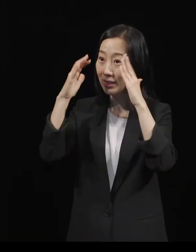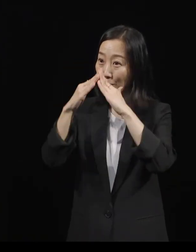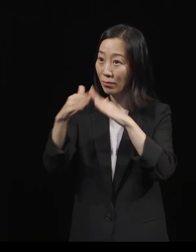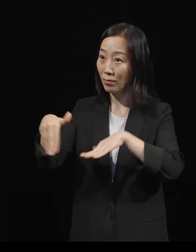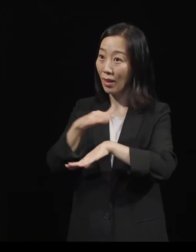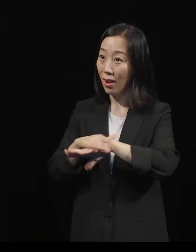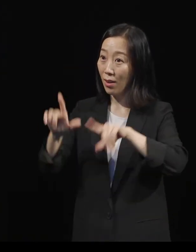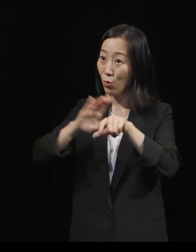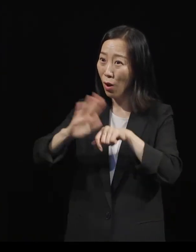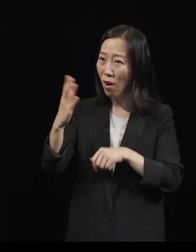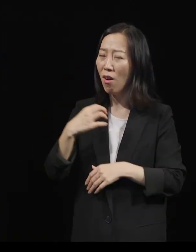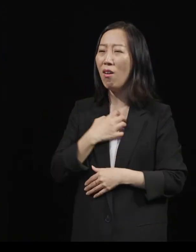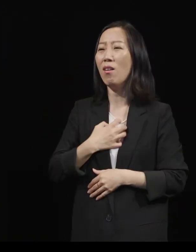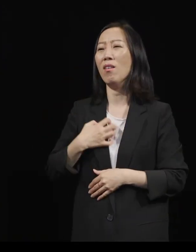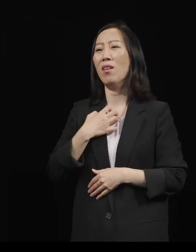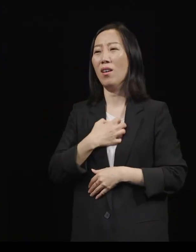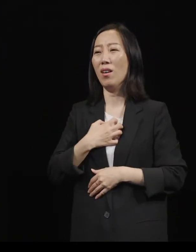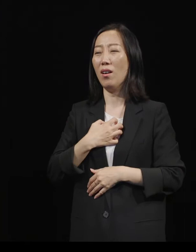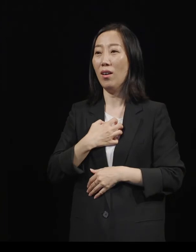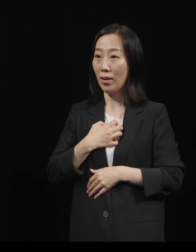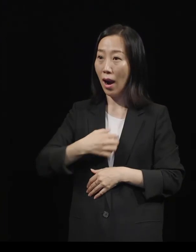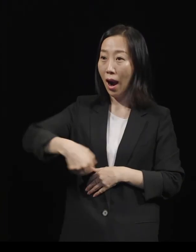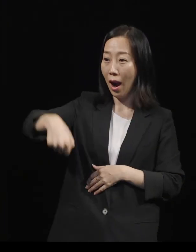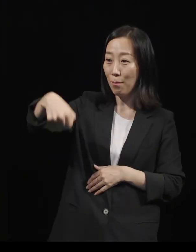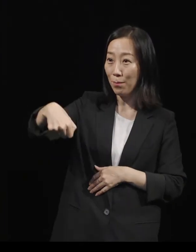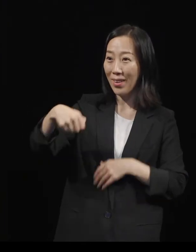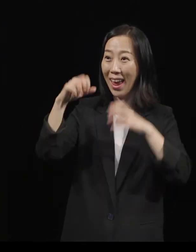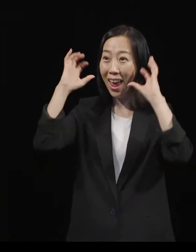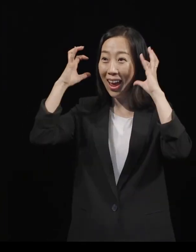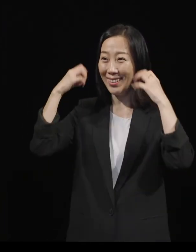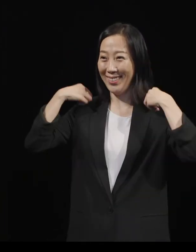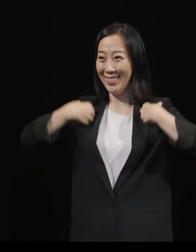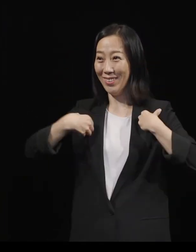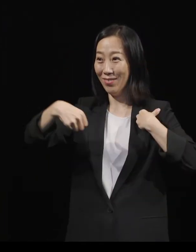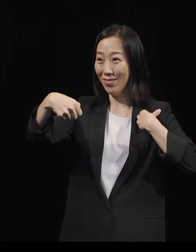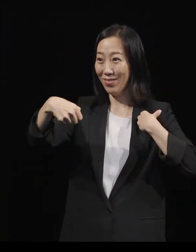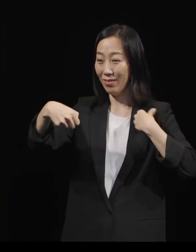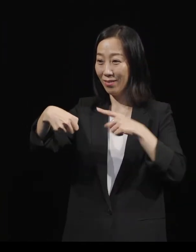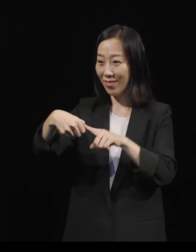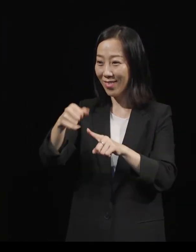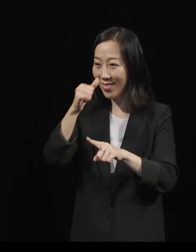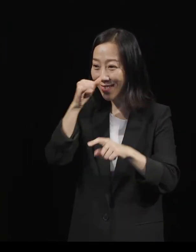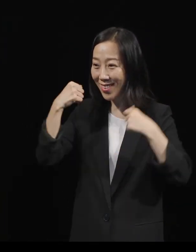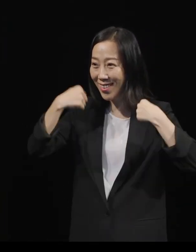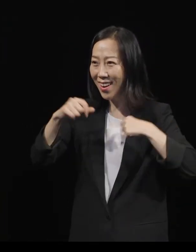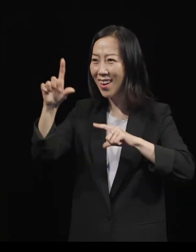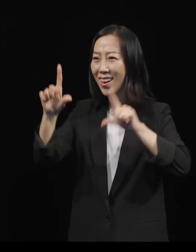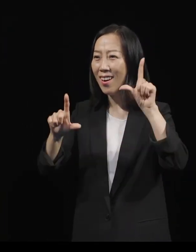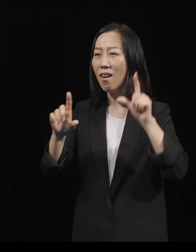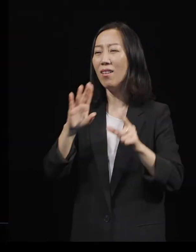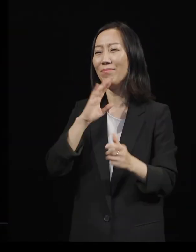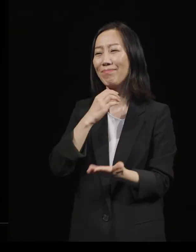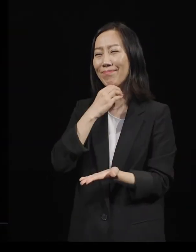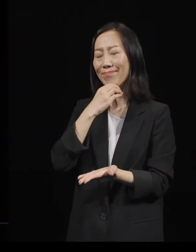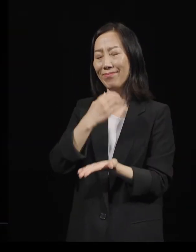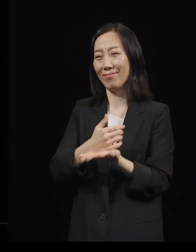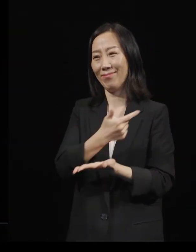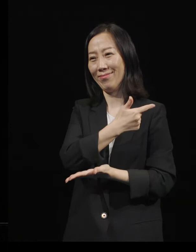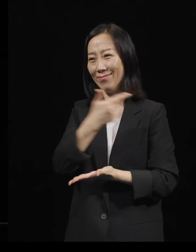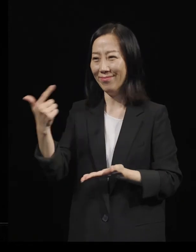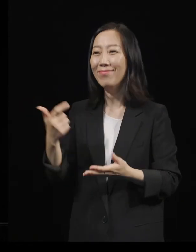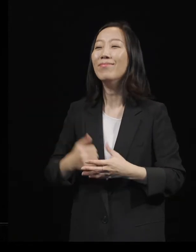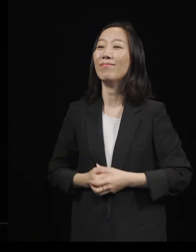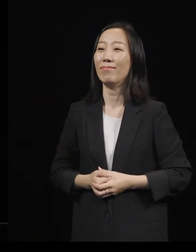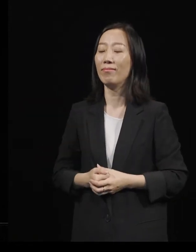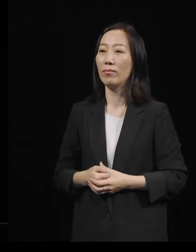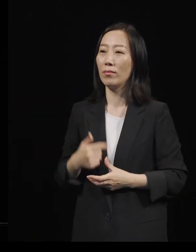나도 드디어 우리 아이의 어린이집 가방이 생겼어 라는 그런 감격스러움이 더 컸던 것 같습니다. 제가